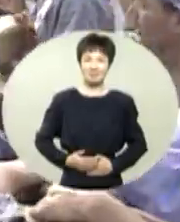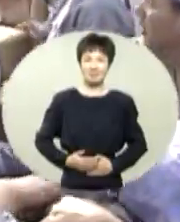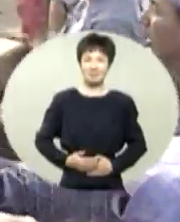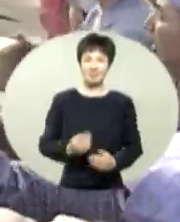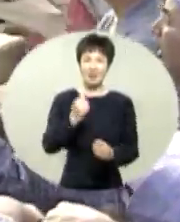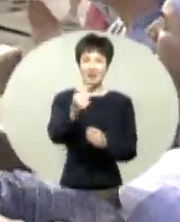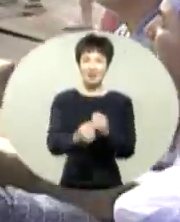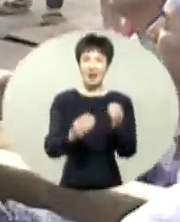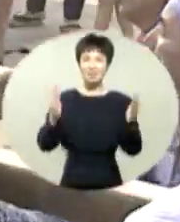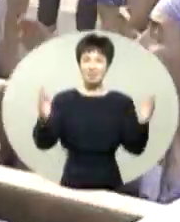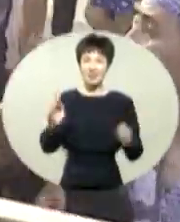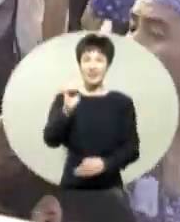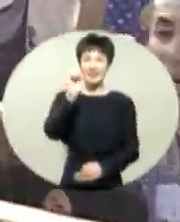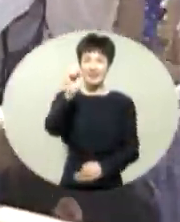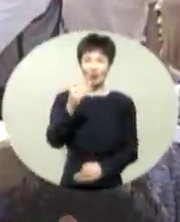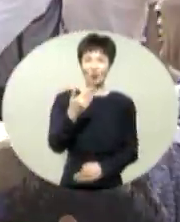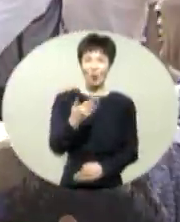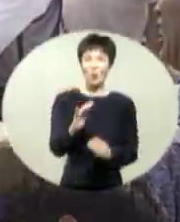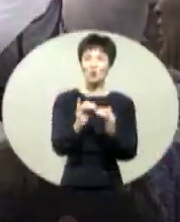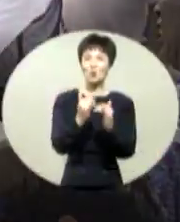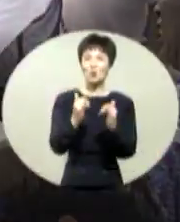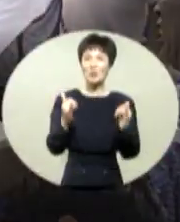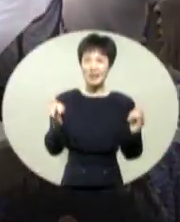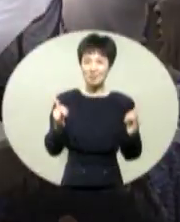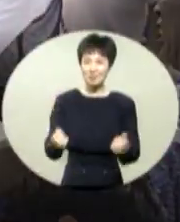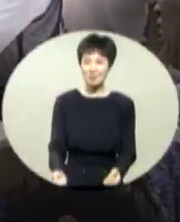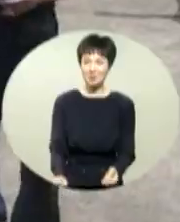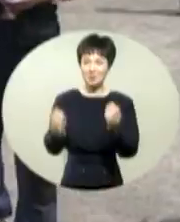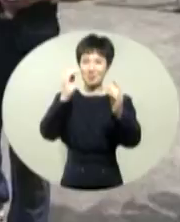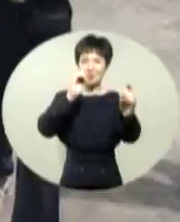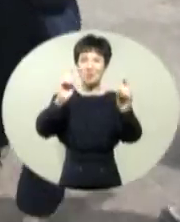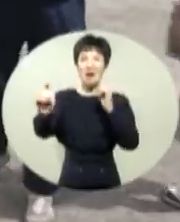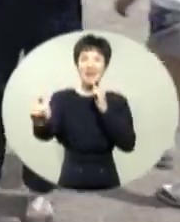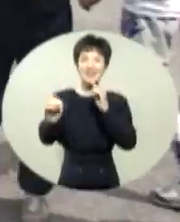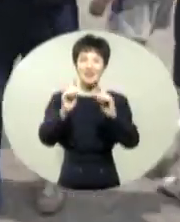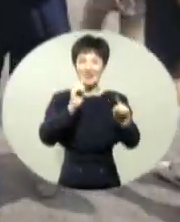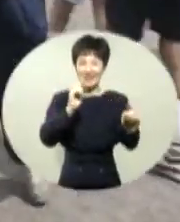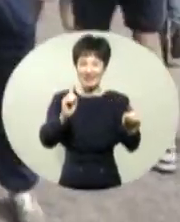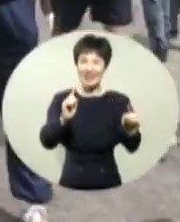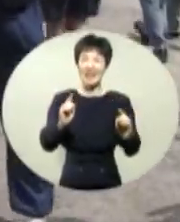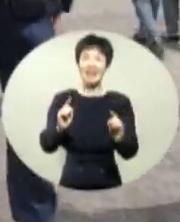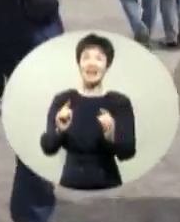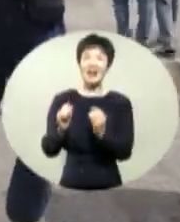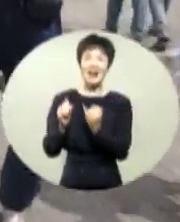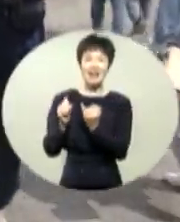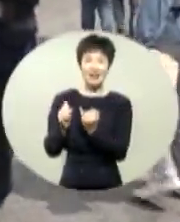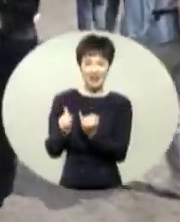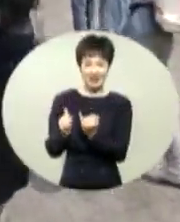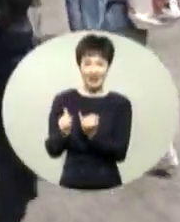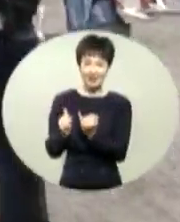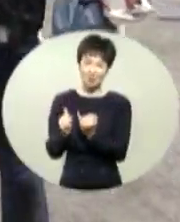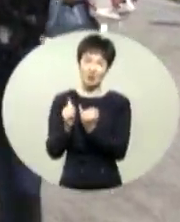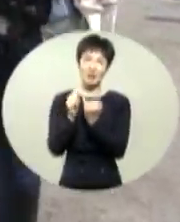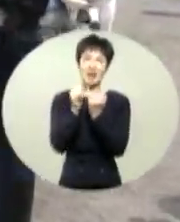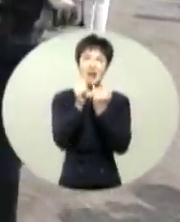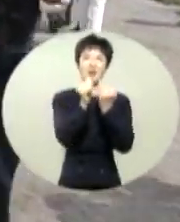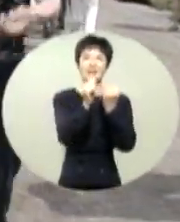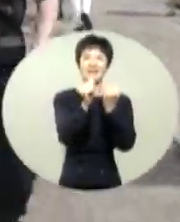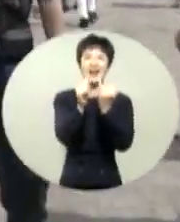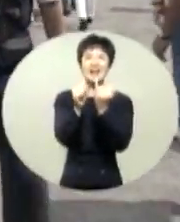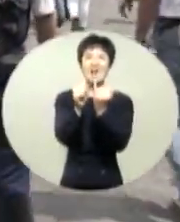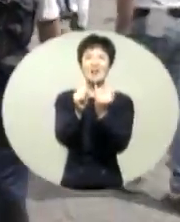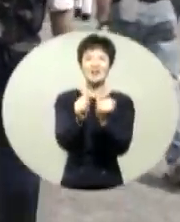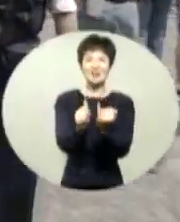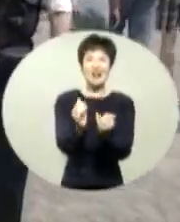年に一度の区民祭り。ドキュメンタリー好きの高柳さんたちもカメラを持って参加しました。 入り